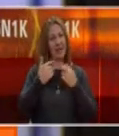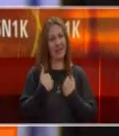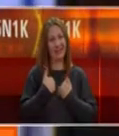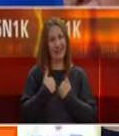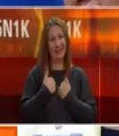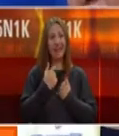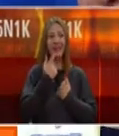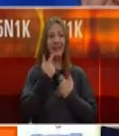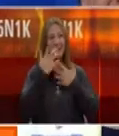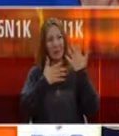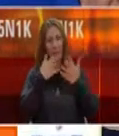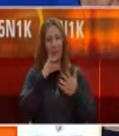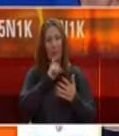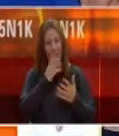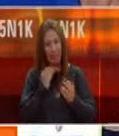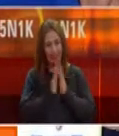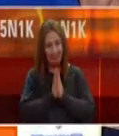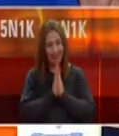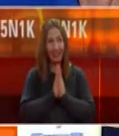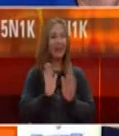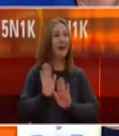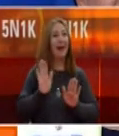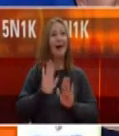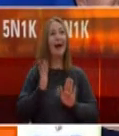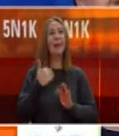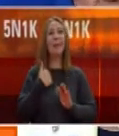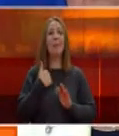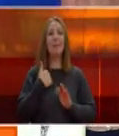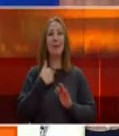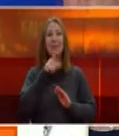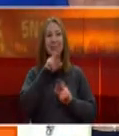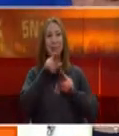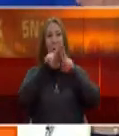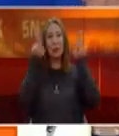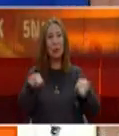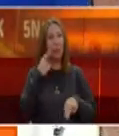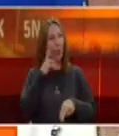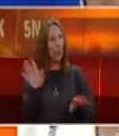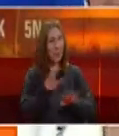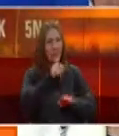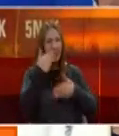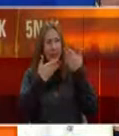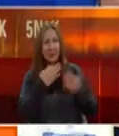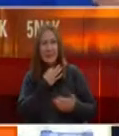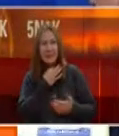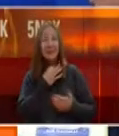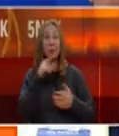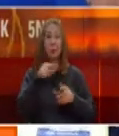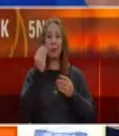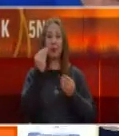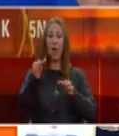berberim. Diliniz dolaşınca pot kırmış oluyorsunuz. Ben berberim. Ben sizinki gibi bir dükkan görmedim. Siz anlatır mısınız neler yaptınız? Öncelikle bu